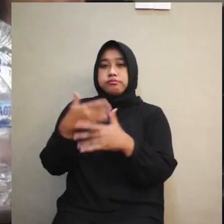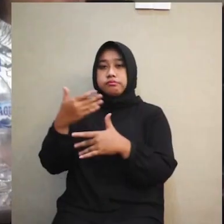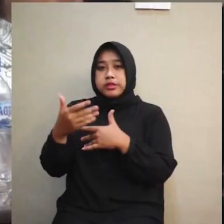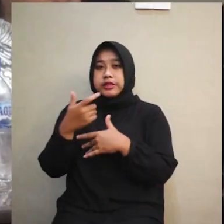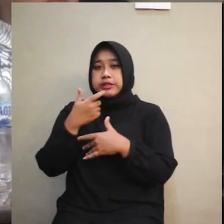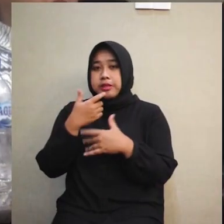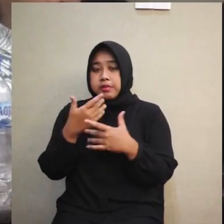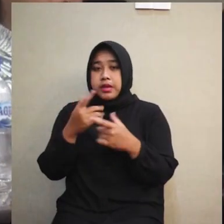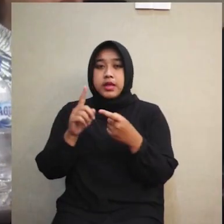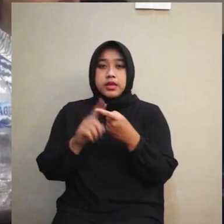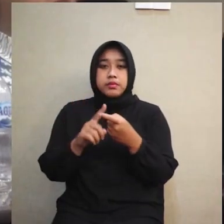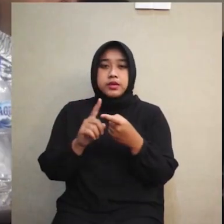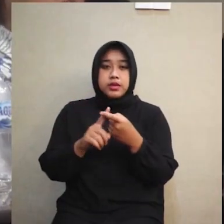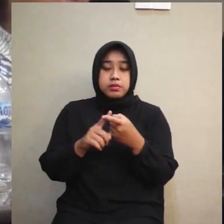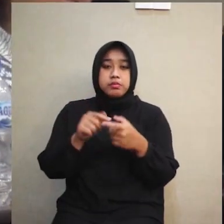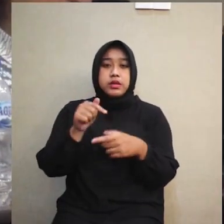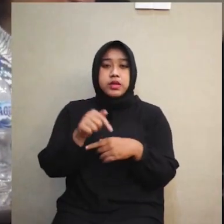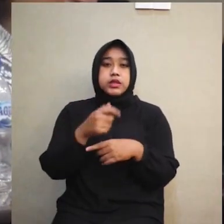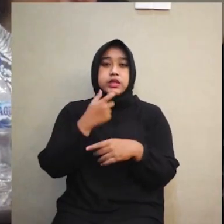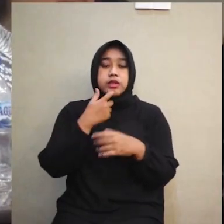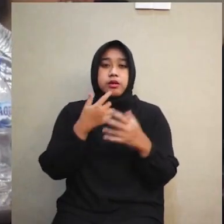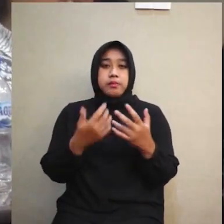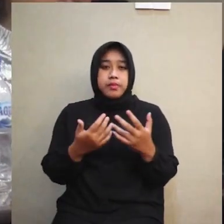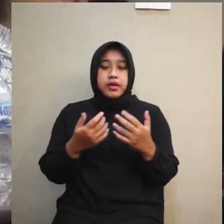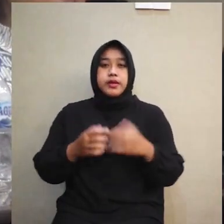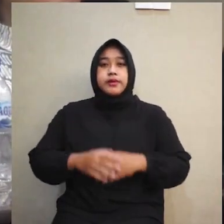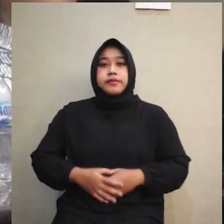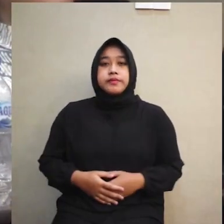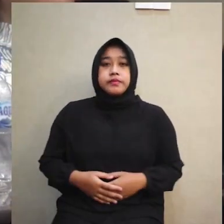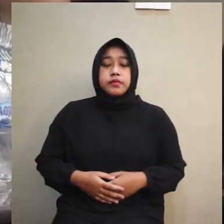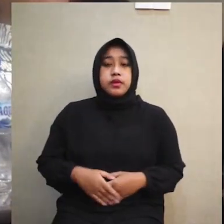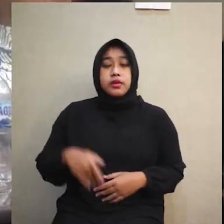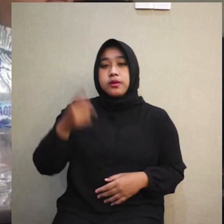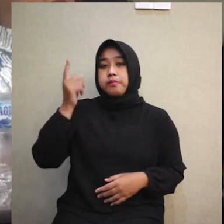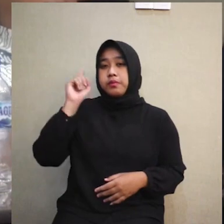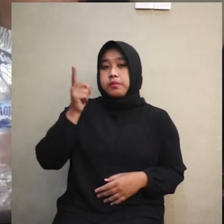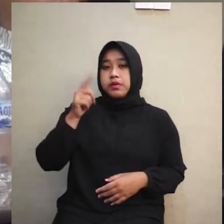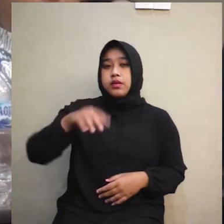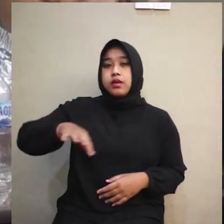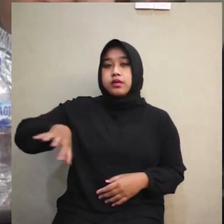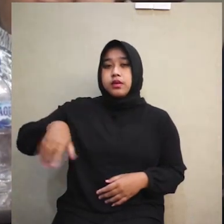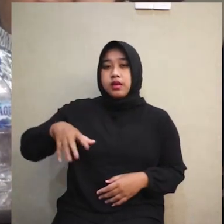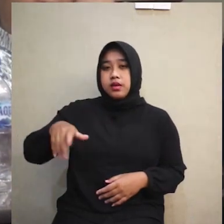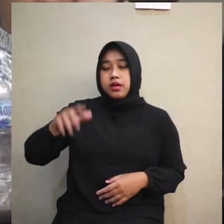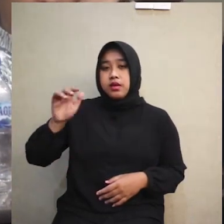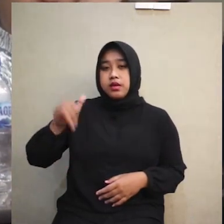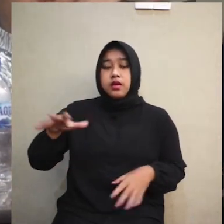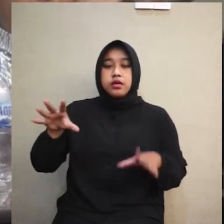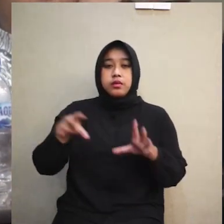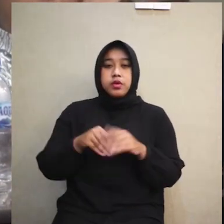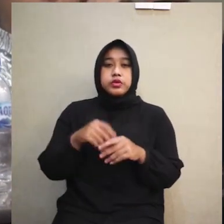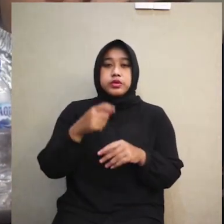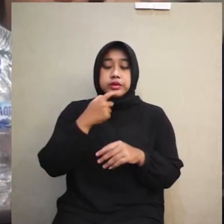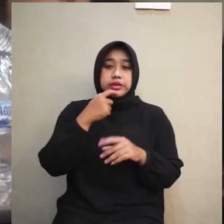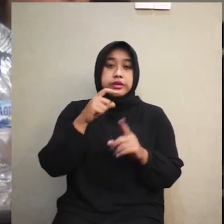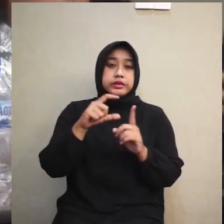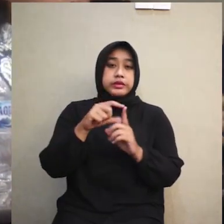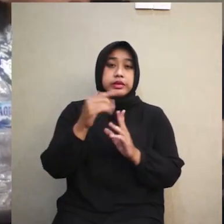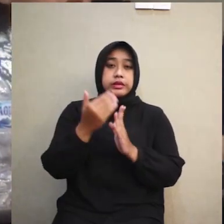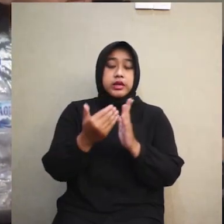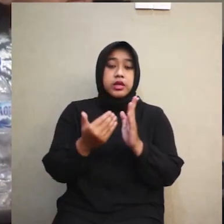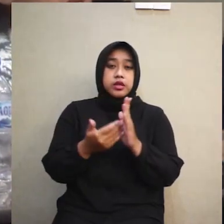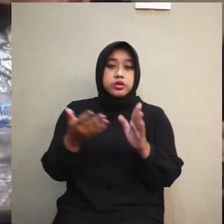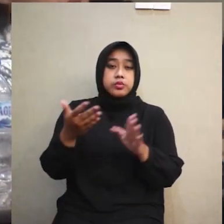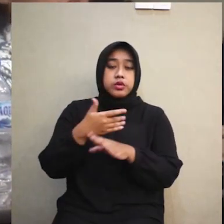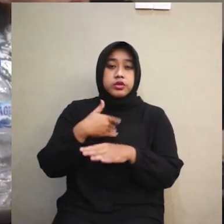teman-teman bisa bekerja dengan pemerintah-pemerintah daerah gitu ya termasuk juga data yang tadi saya sampaikan